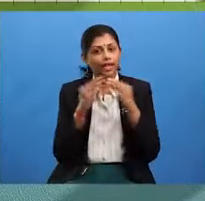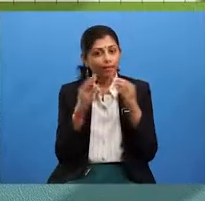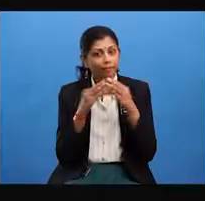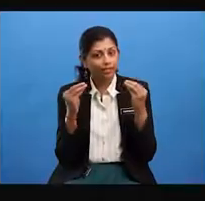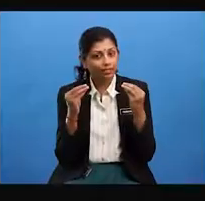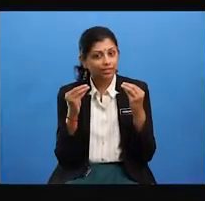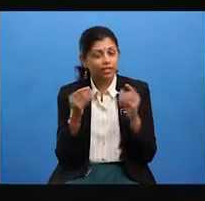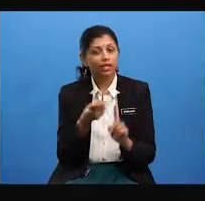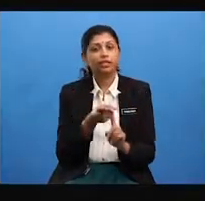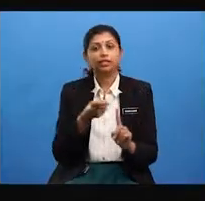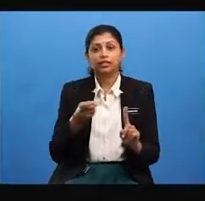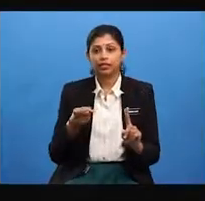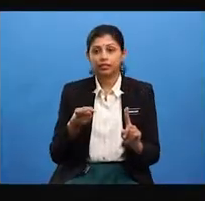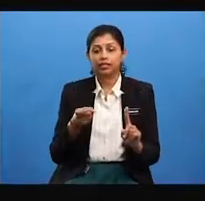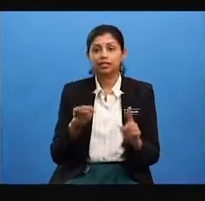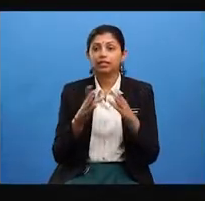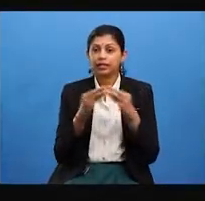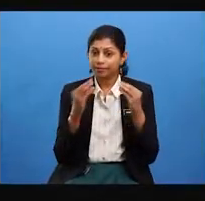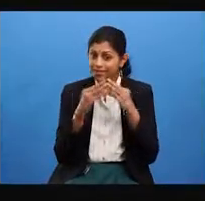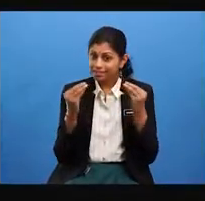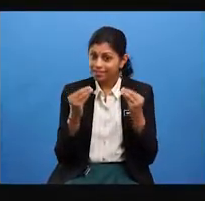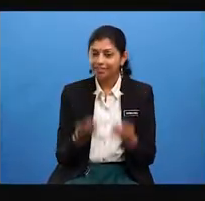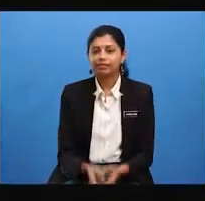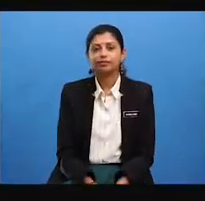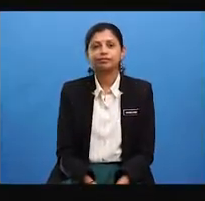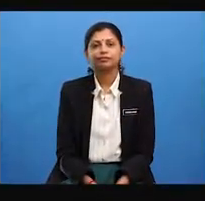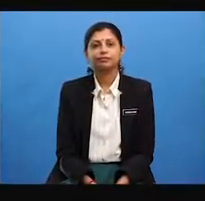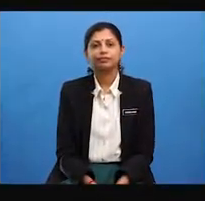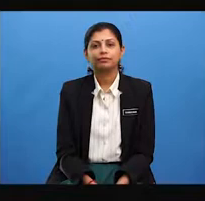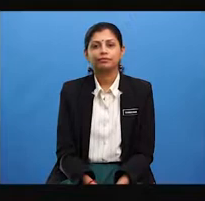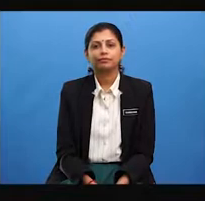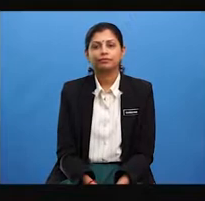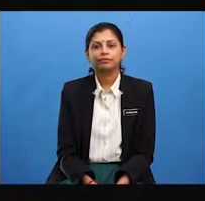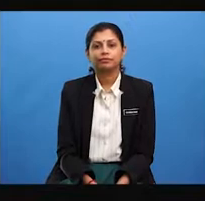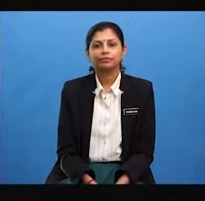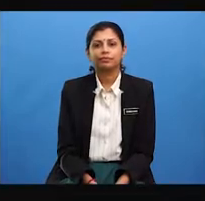kapas yang diperbuat daripada kapas,